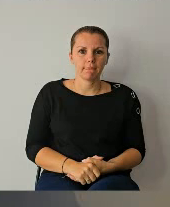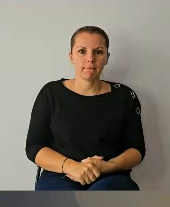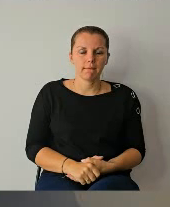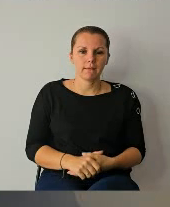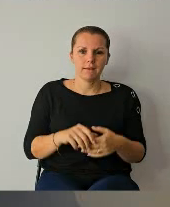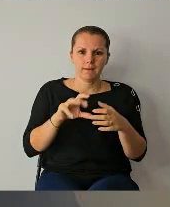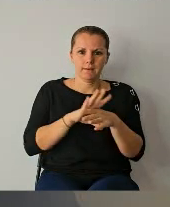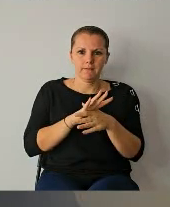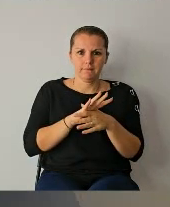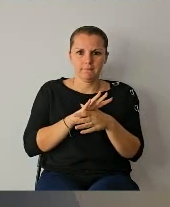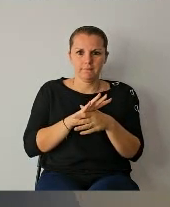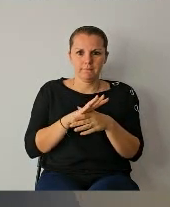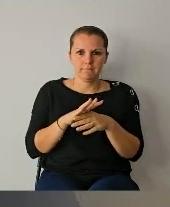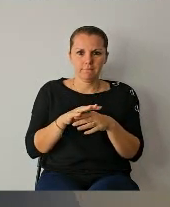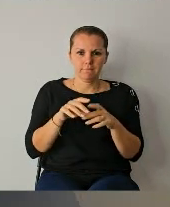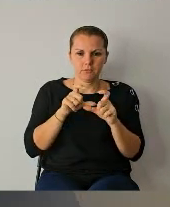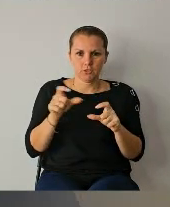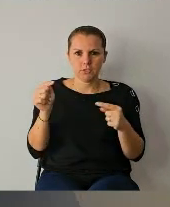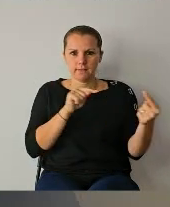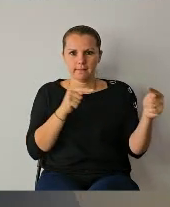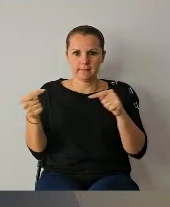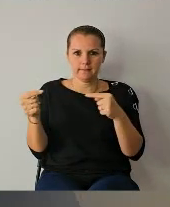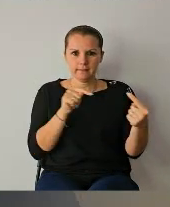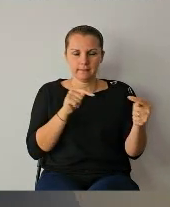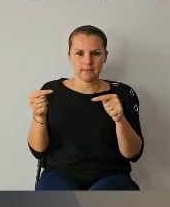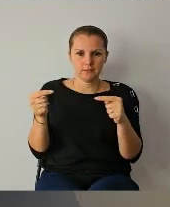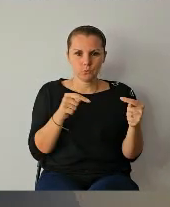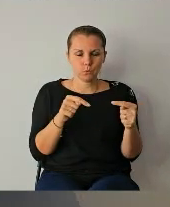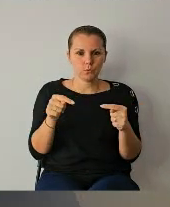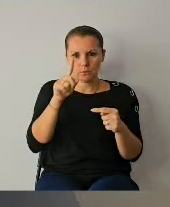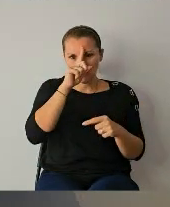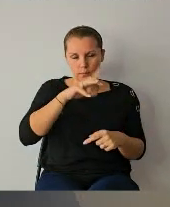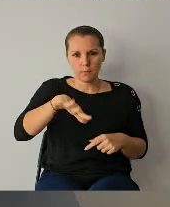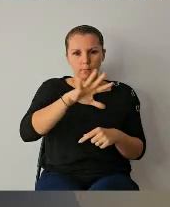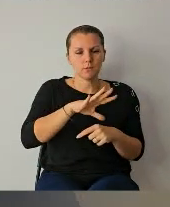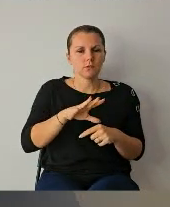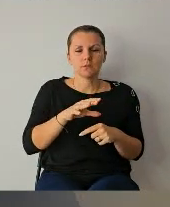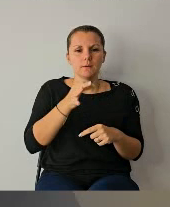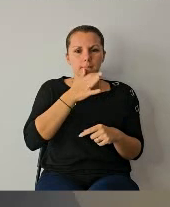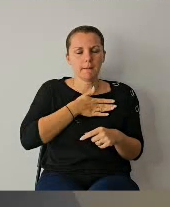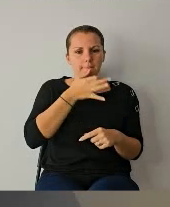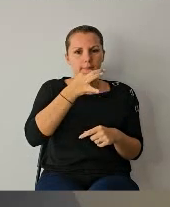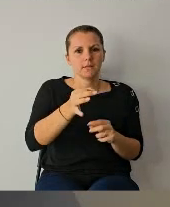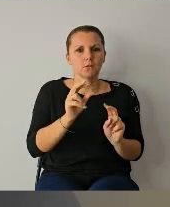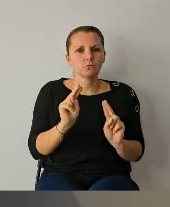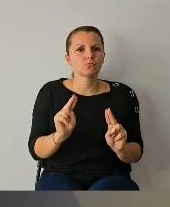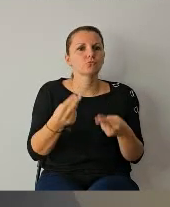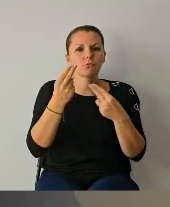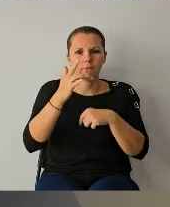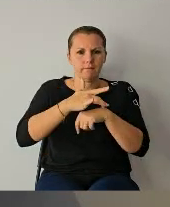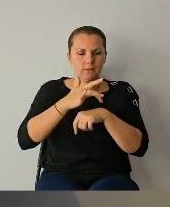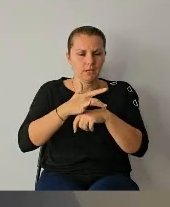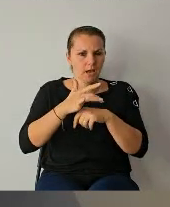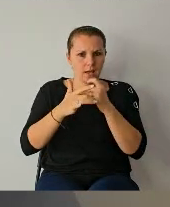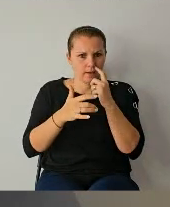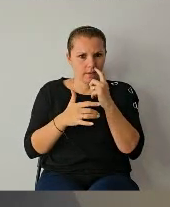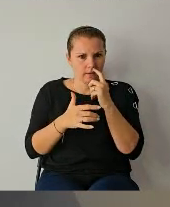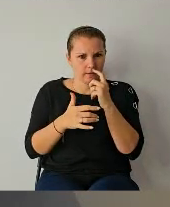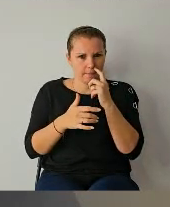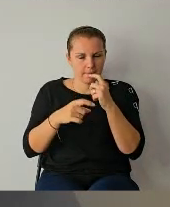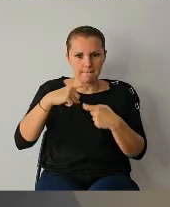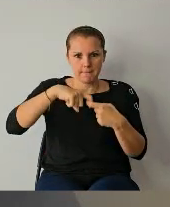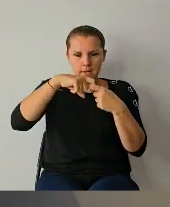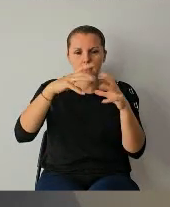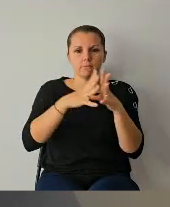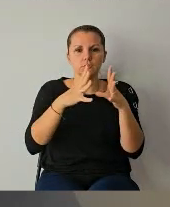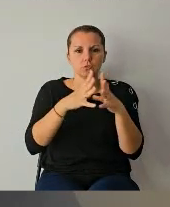tej dyskusji publicznej, prawda, tutaj z kolegą Ryszardem mamy takie pytanie, czy z czego to wynika, bo w paragrafie 10 uchwały, którą będziemy zmieniali,